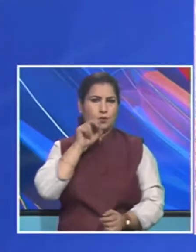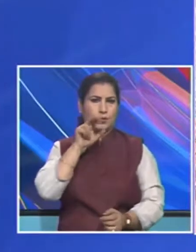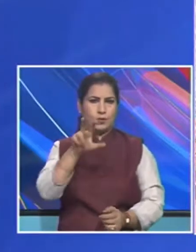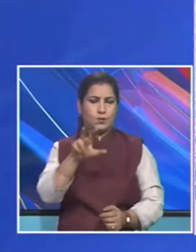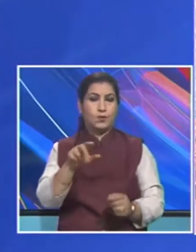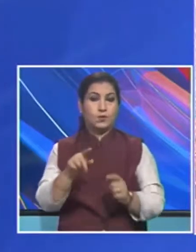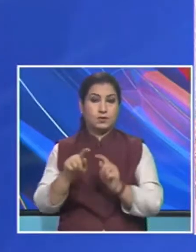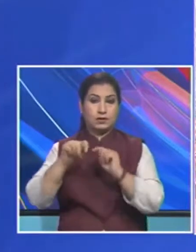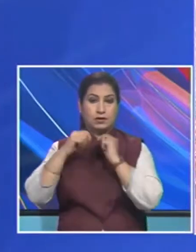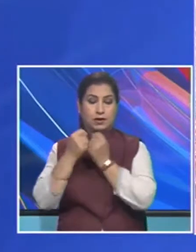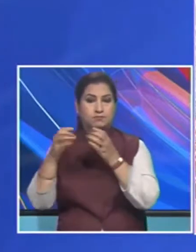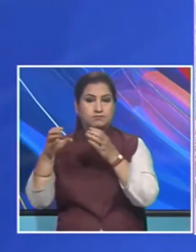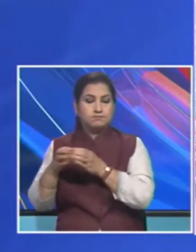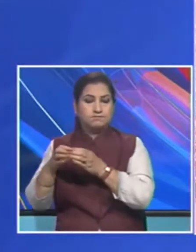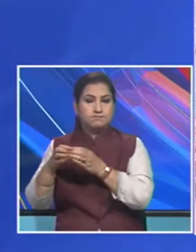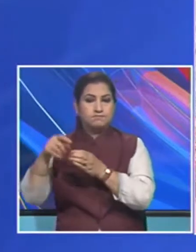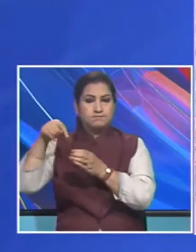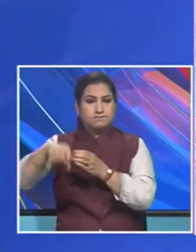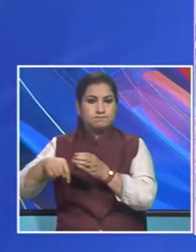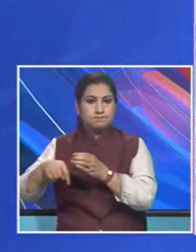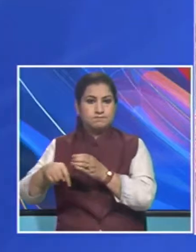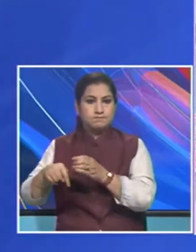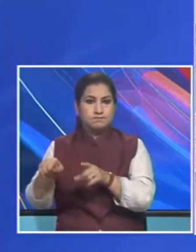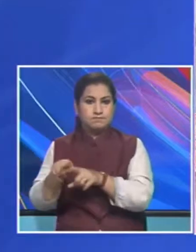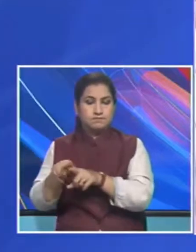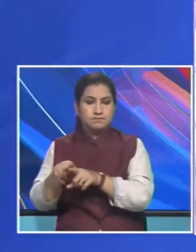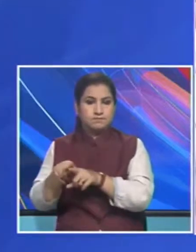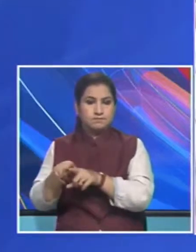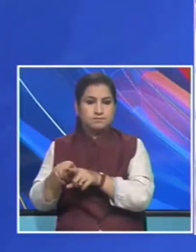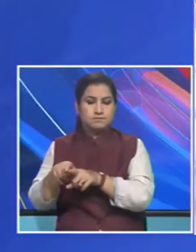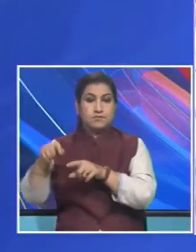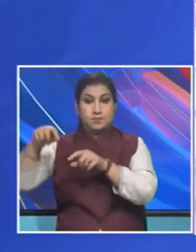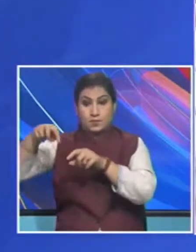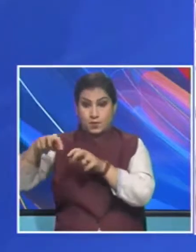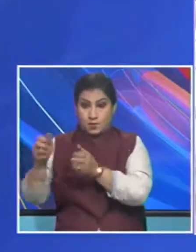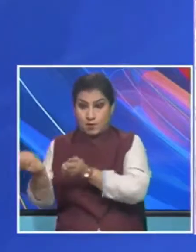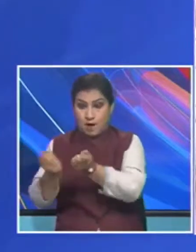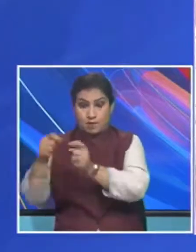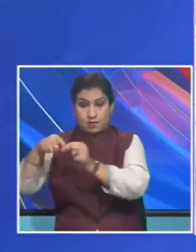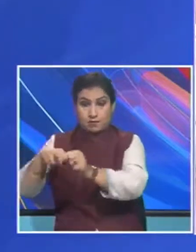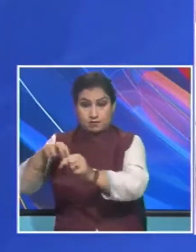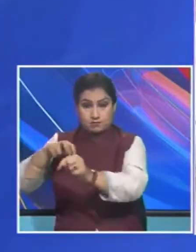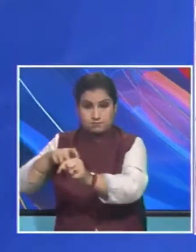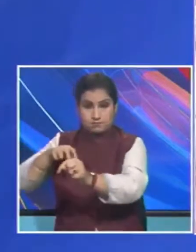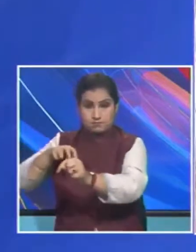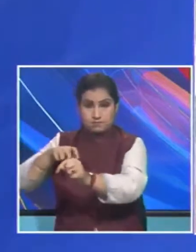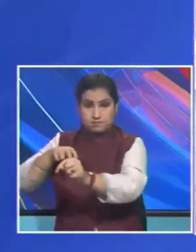towards Parliament House. Section, Boygon, Kadam, Kadam.